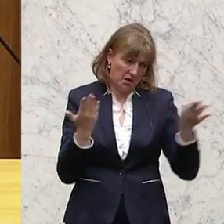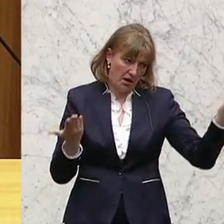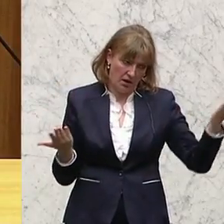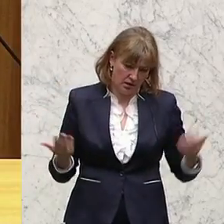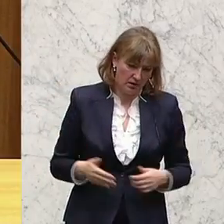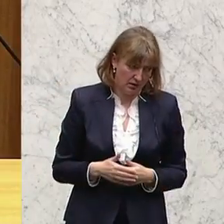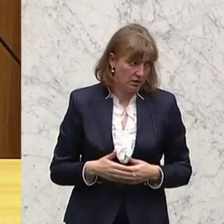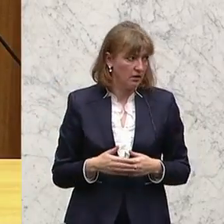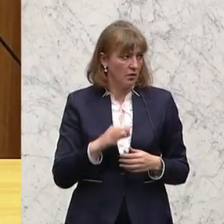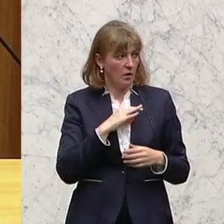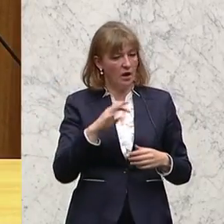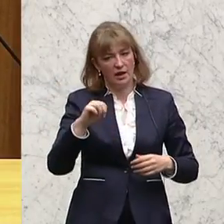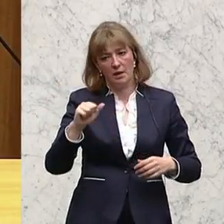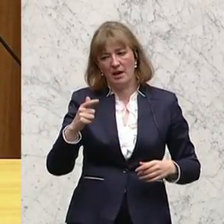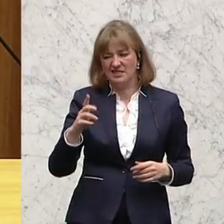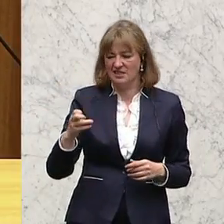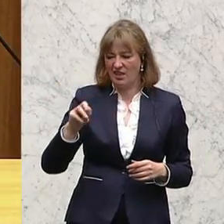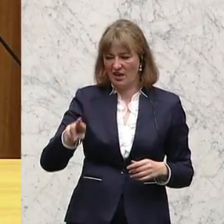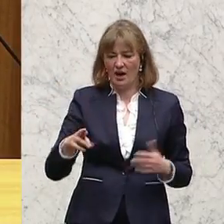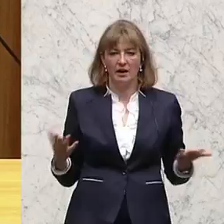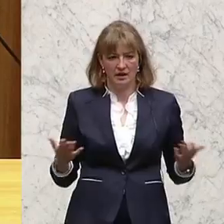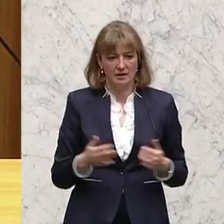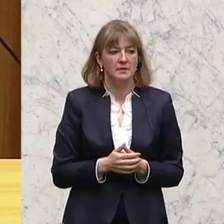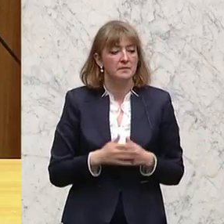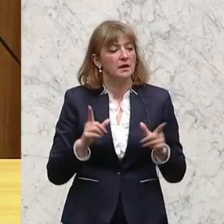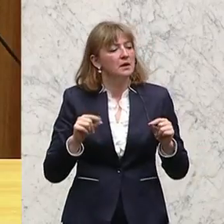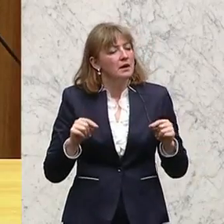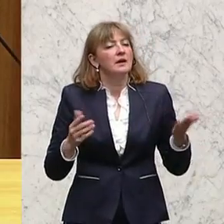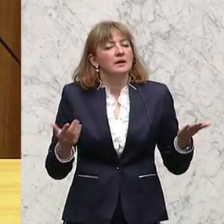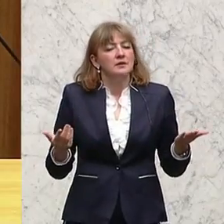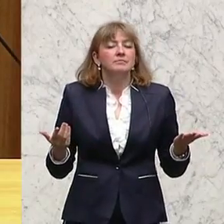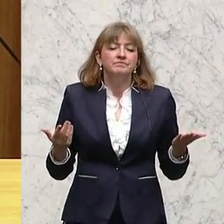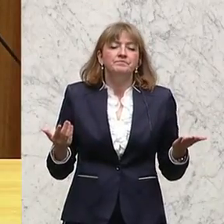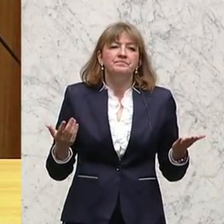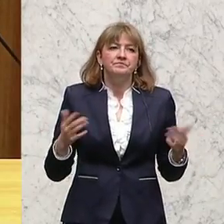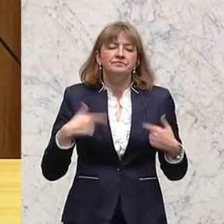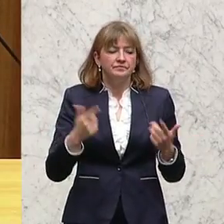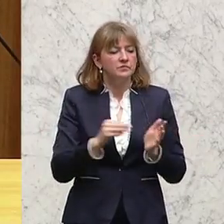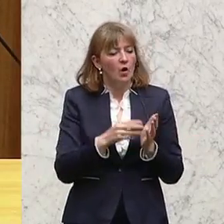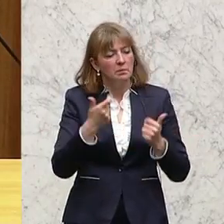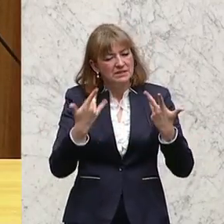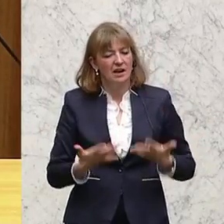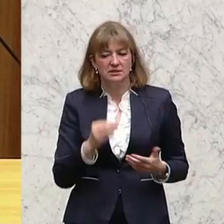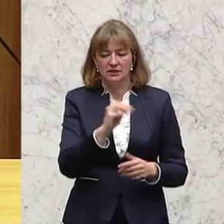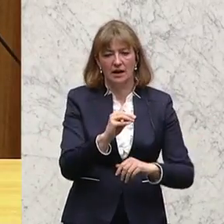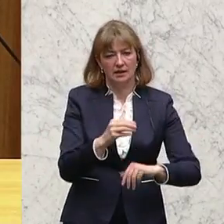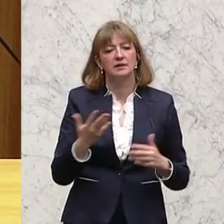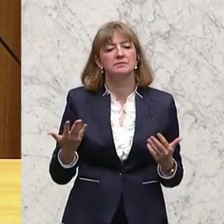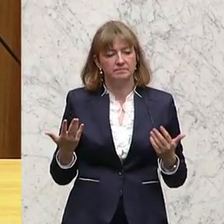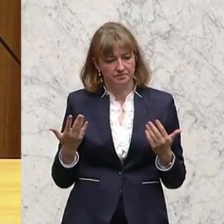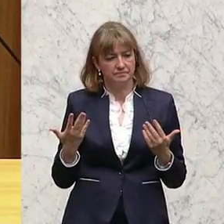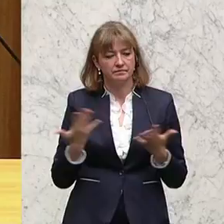Matznetter, so viel zur Geografiekenntnisse. Wissen Sie, und dann sage ich Ihnen noch ein paar Zahlen. Und